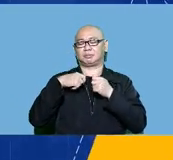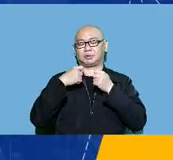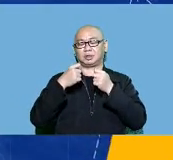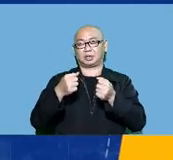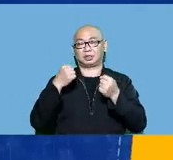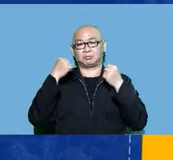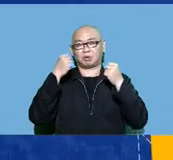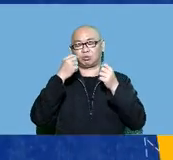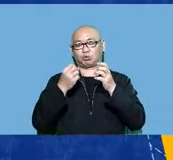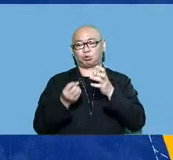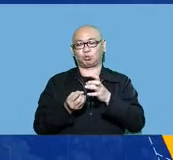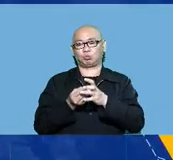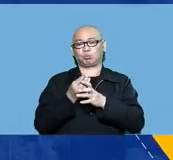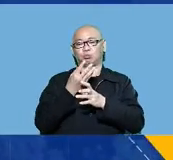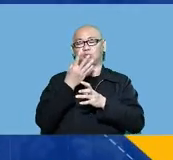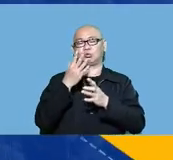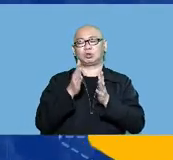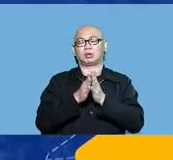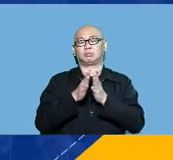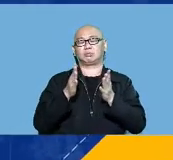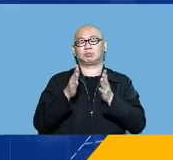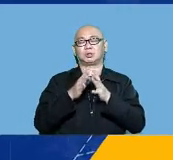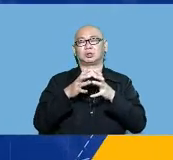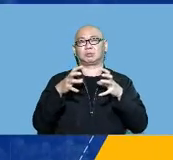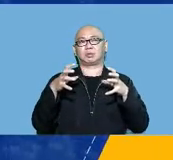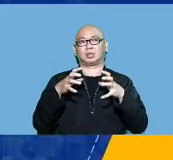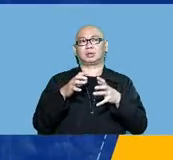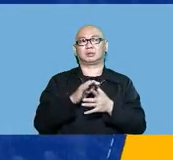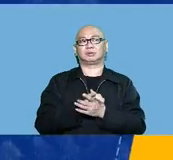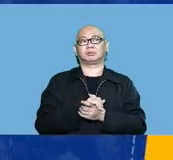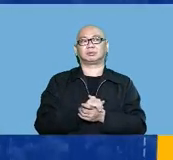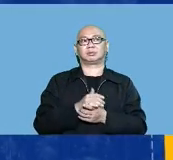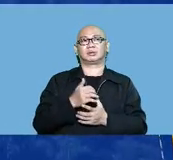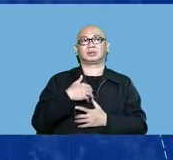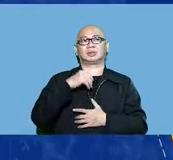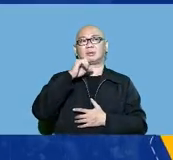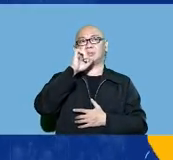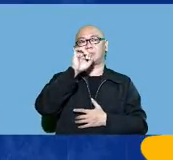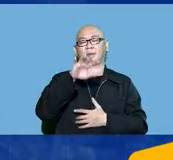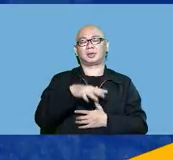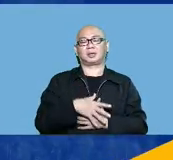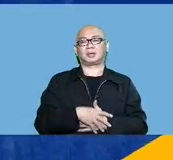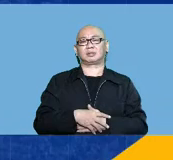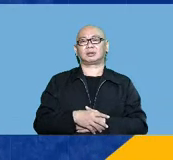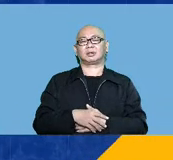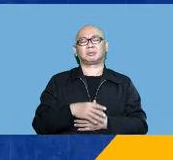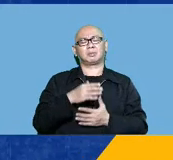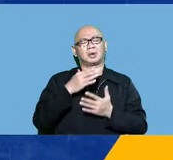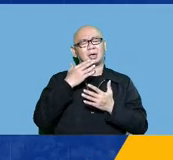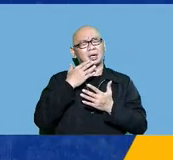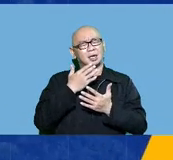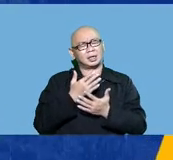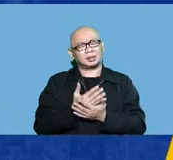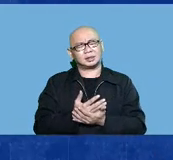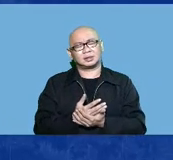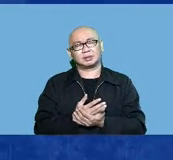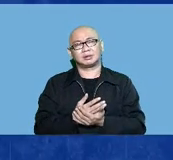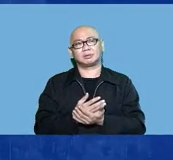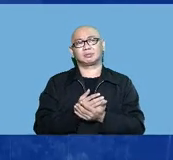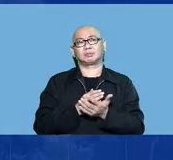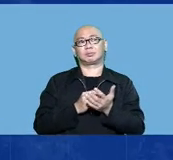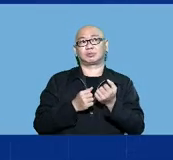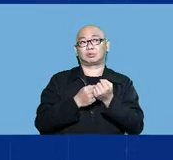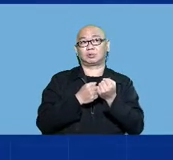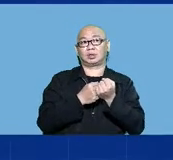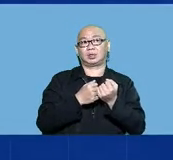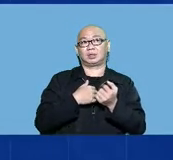dan berkembang. Kemudian saya sampaikan terima kasih kepada promotor dan